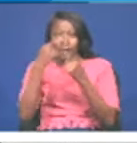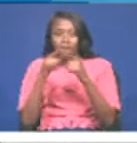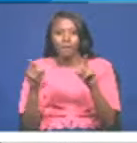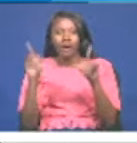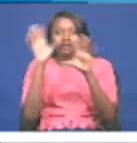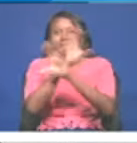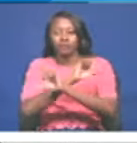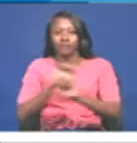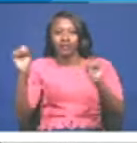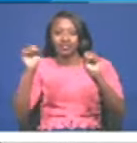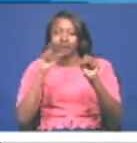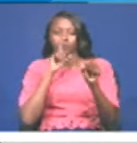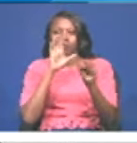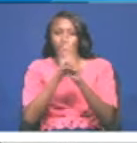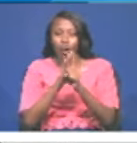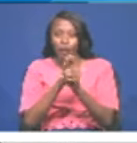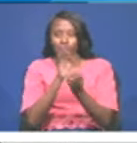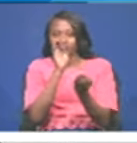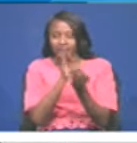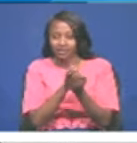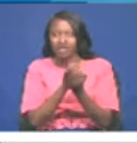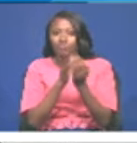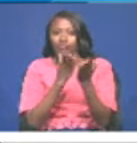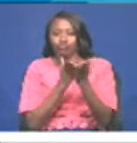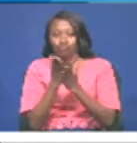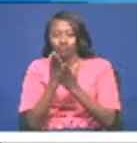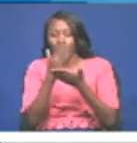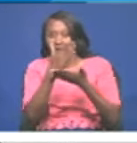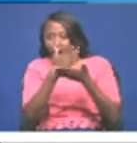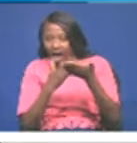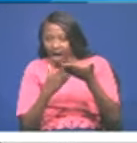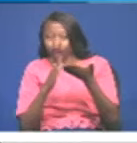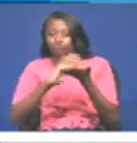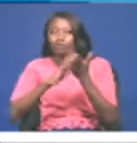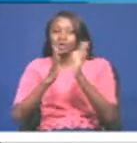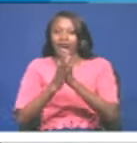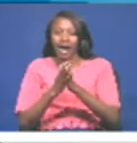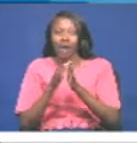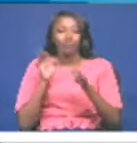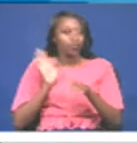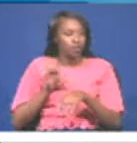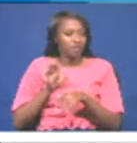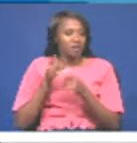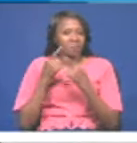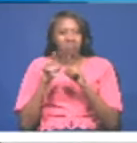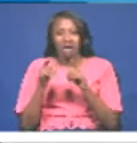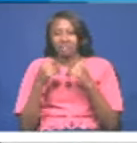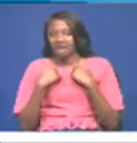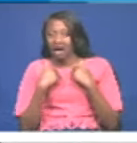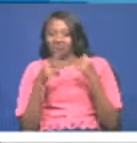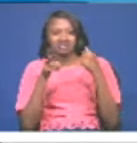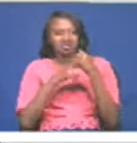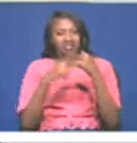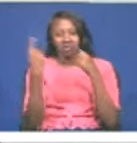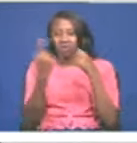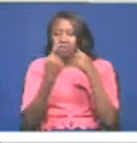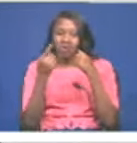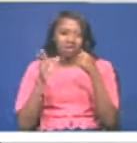ahadi yake ya kuhakikisha nusu ya mawaziri hao wangekuwa wanawake baada ya kuwateua mawaziri 7 pekee wa kike.